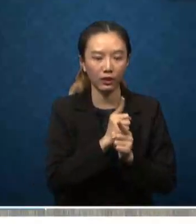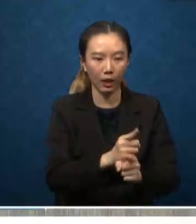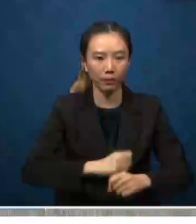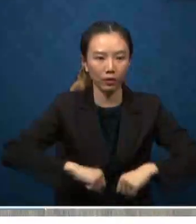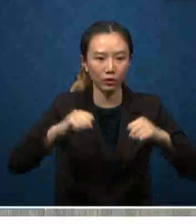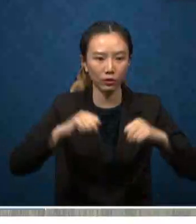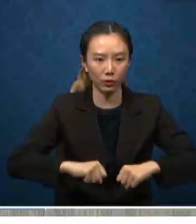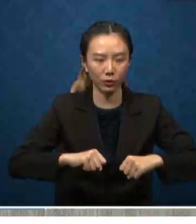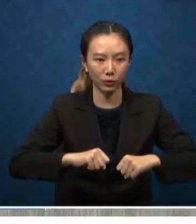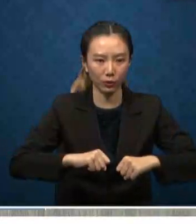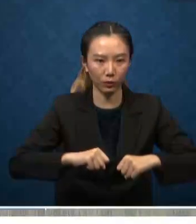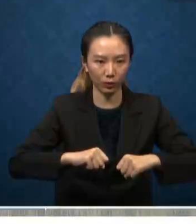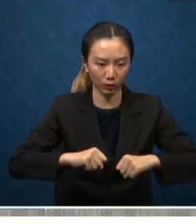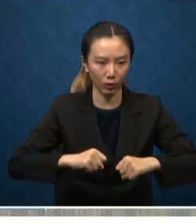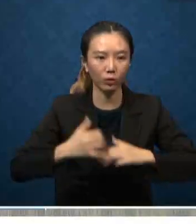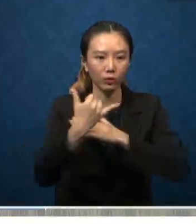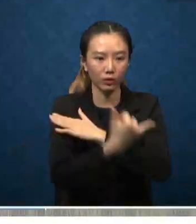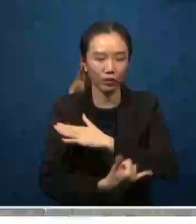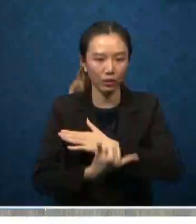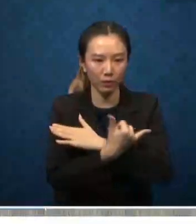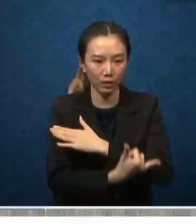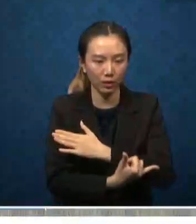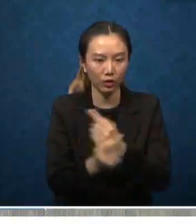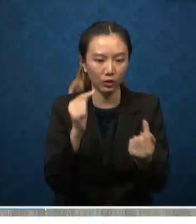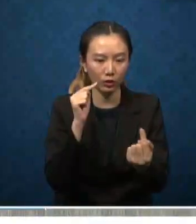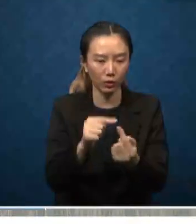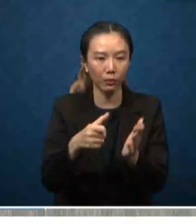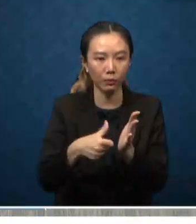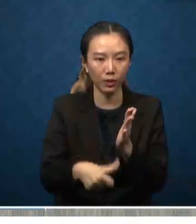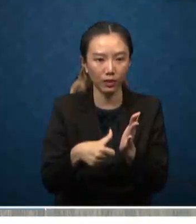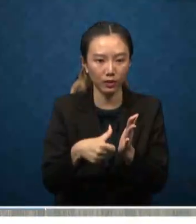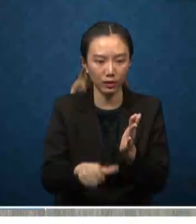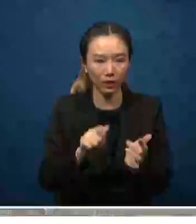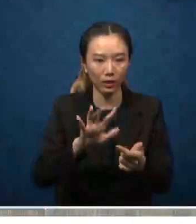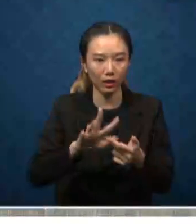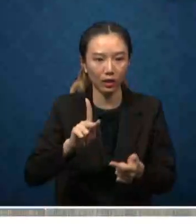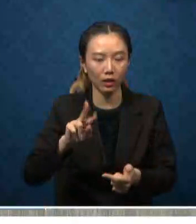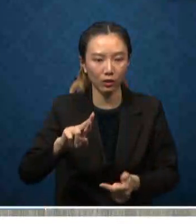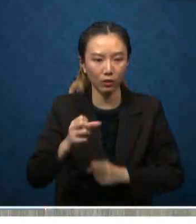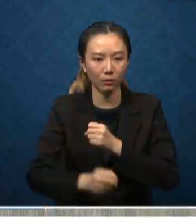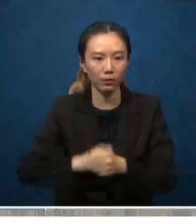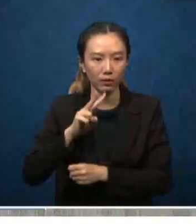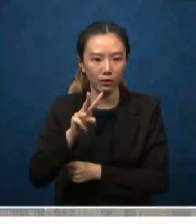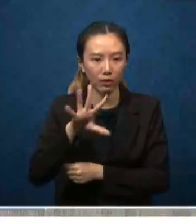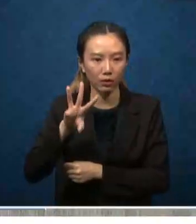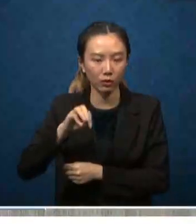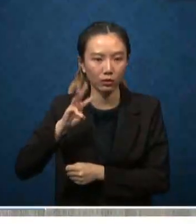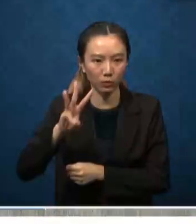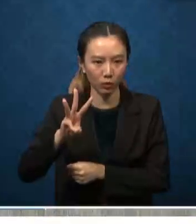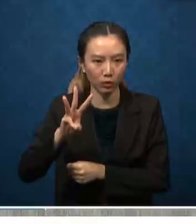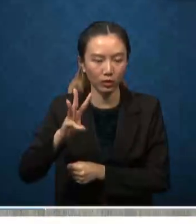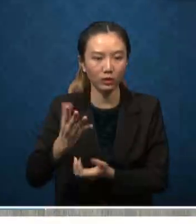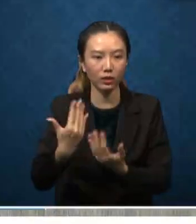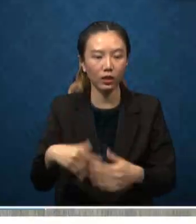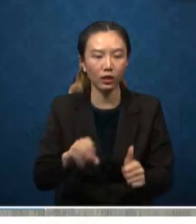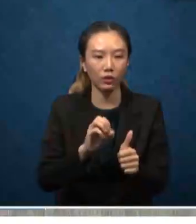งระหว่างประเทศที่เกี่ยวข้องกับภาษีอากรพ.ศ.2566และเสนอความเห็นเพื่อ